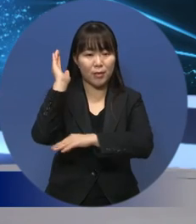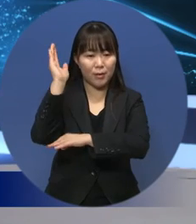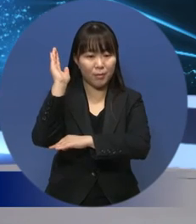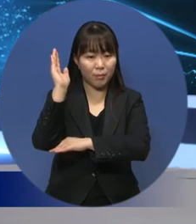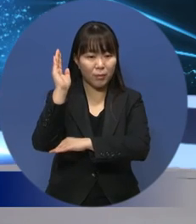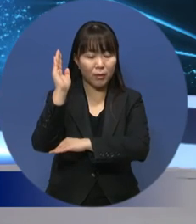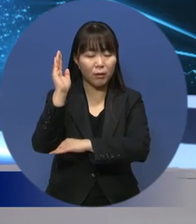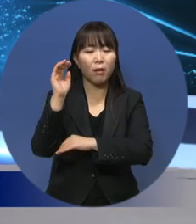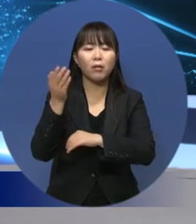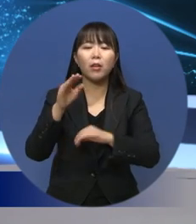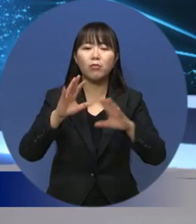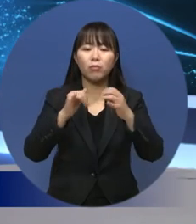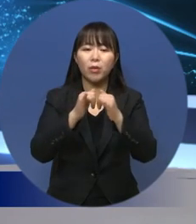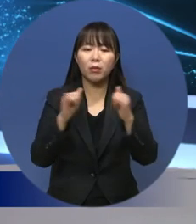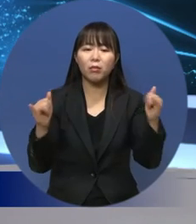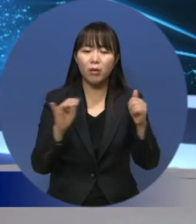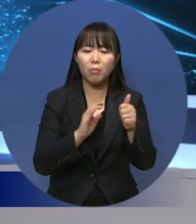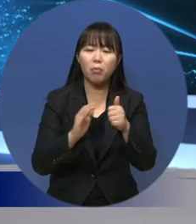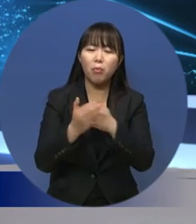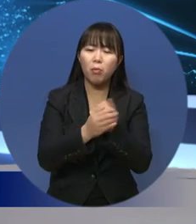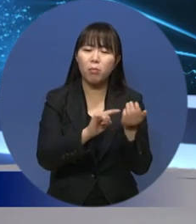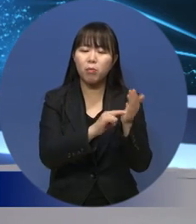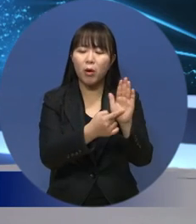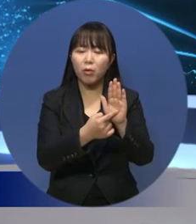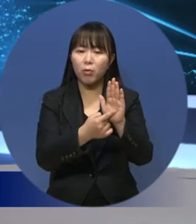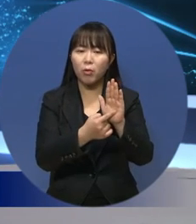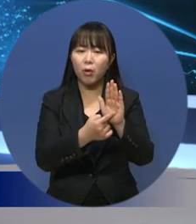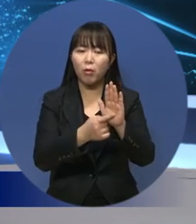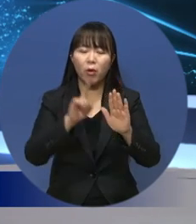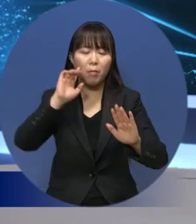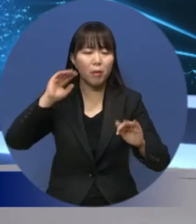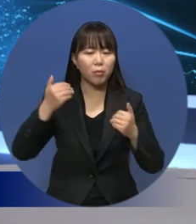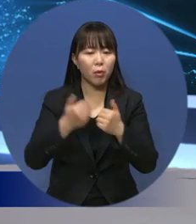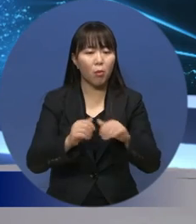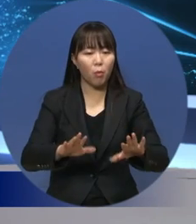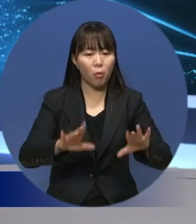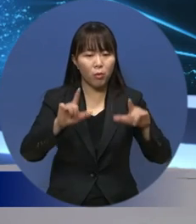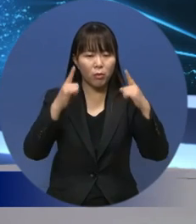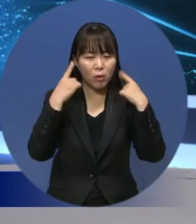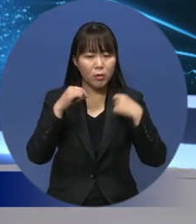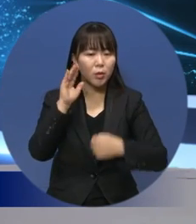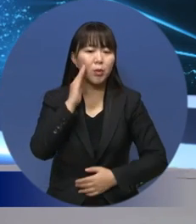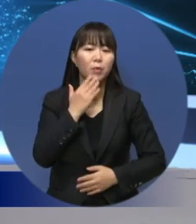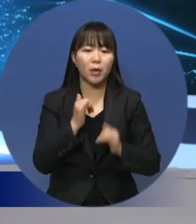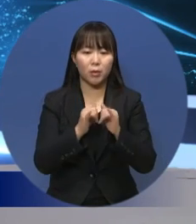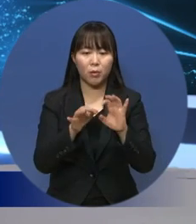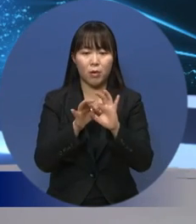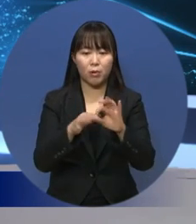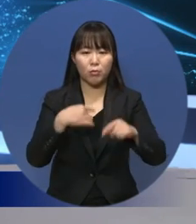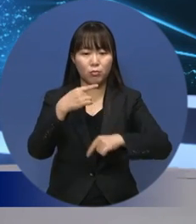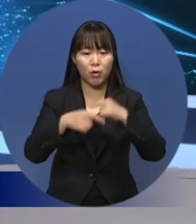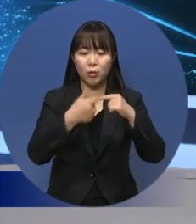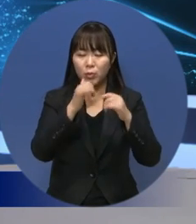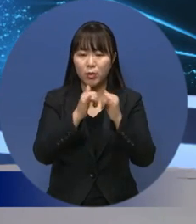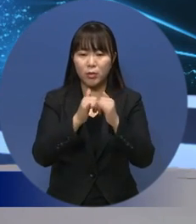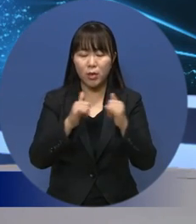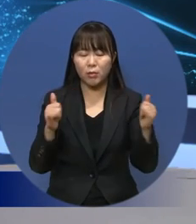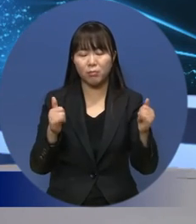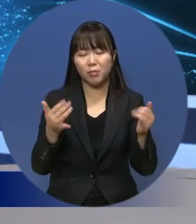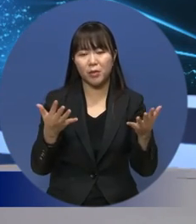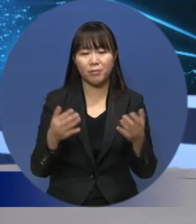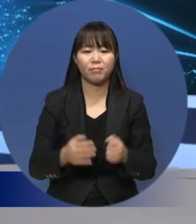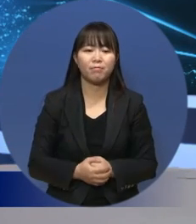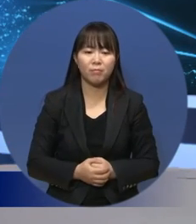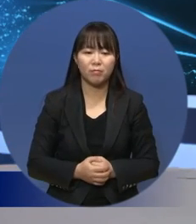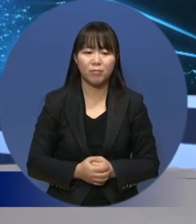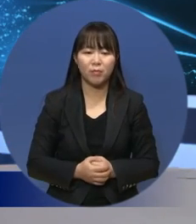하지만 국민들의 포용을 내세운 것과는 모순적으로 올해도 여전히 청각장애인을 위한 수호 통역사는 찾아볼